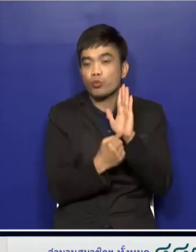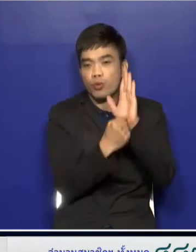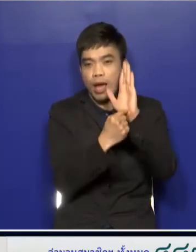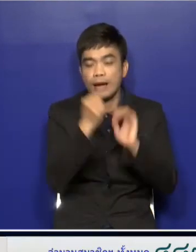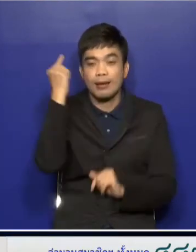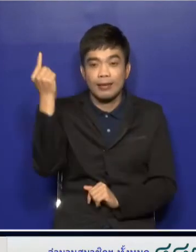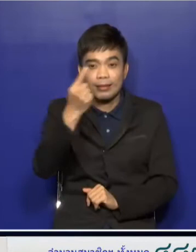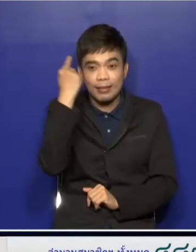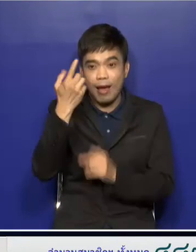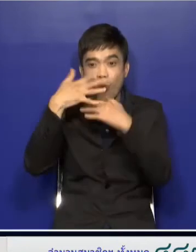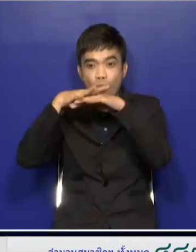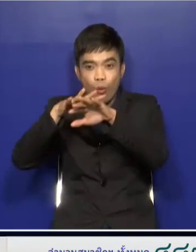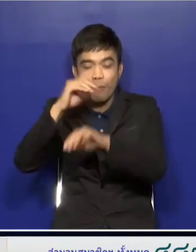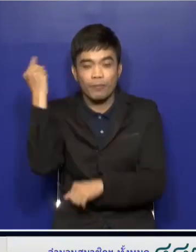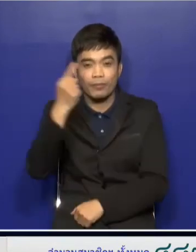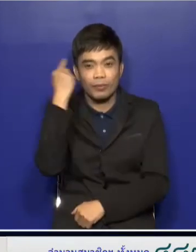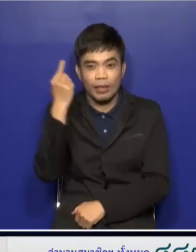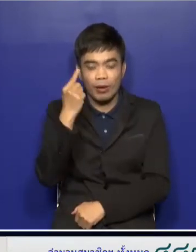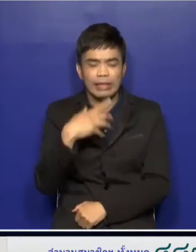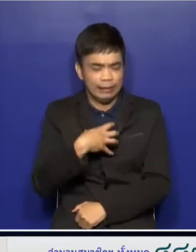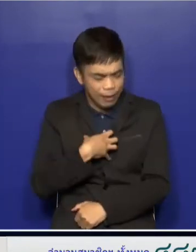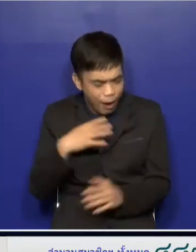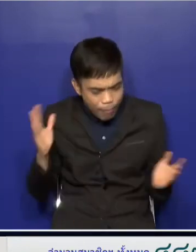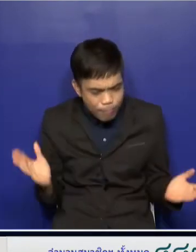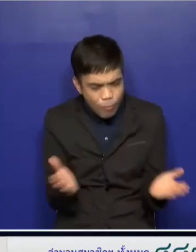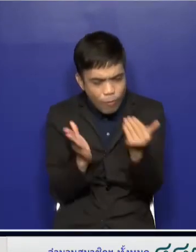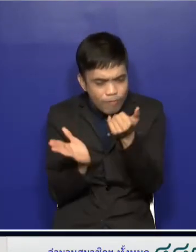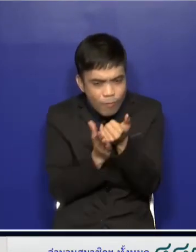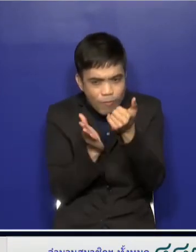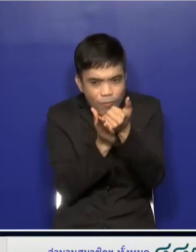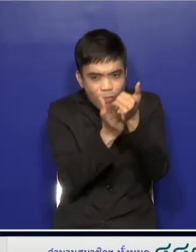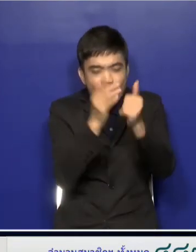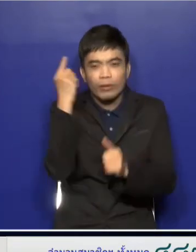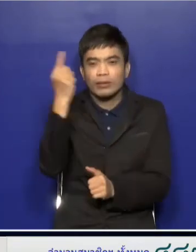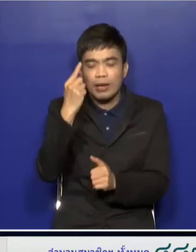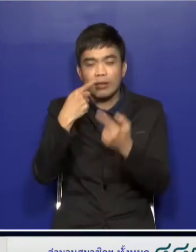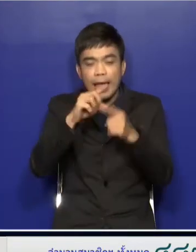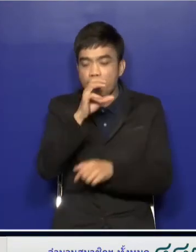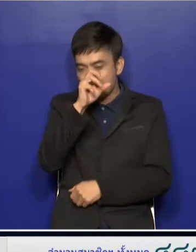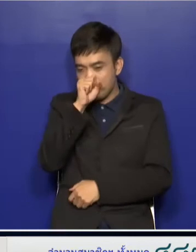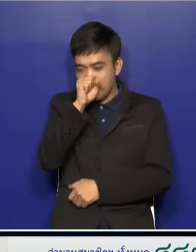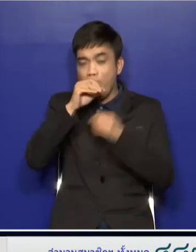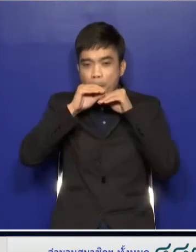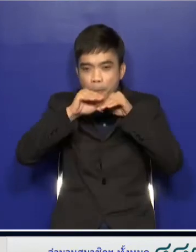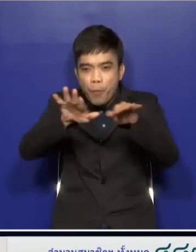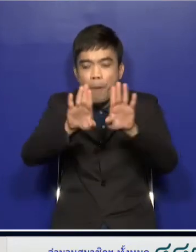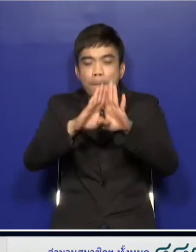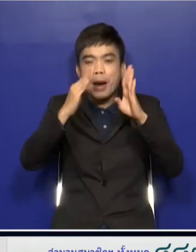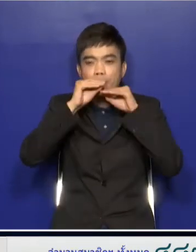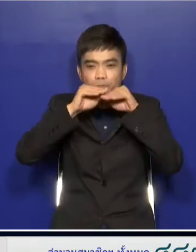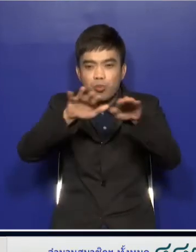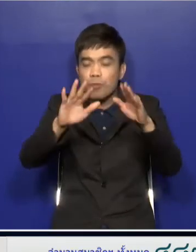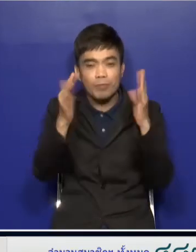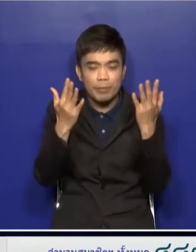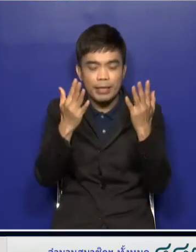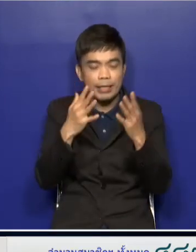ราพยายามจะกระตุ้นการท่องเที่ยวแต่พอมันไม่มีการโอเพ่นมันปิดข้อมูลทั้งหมดเนี่ยสุดท้ายแล้วเราต้องไป